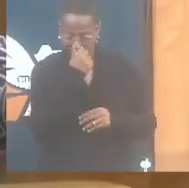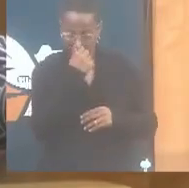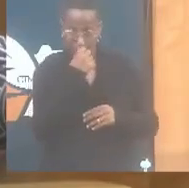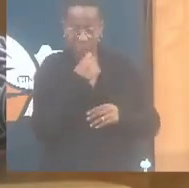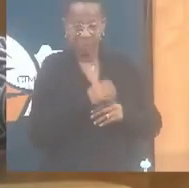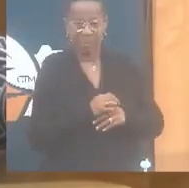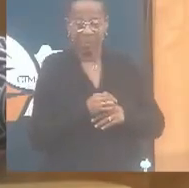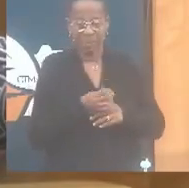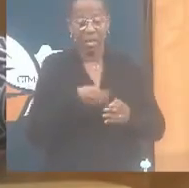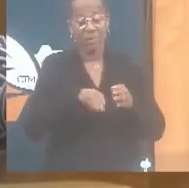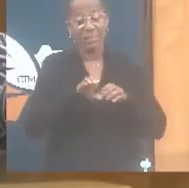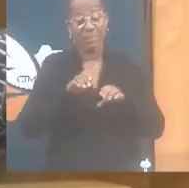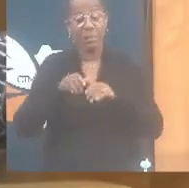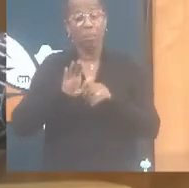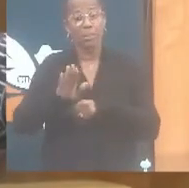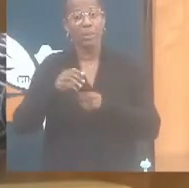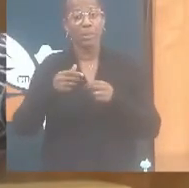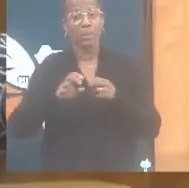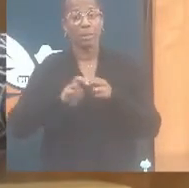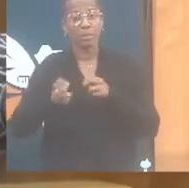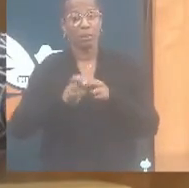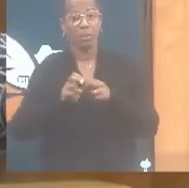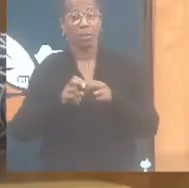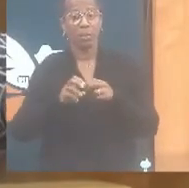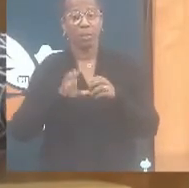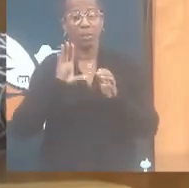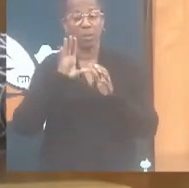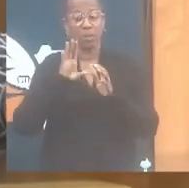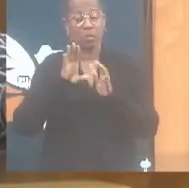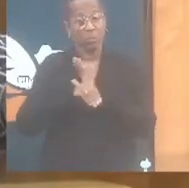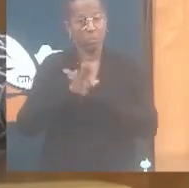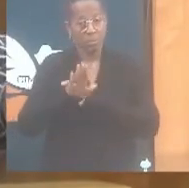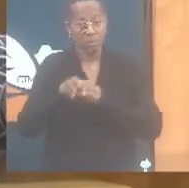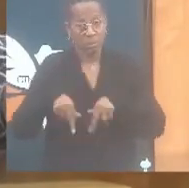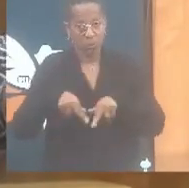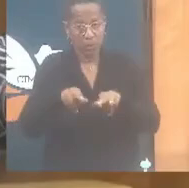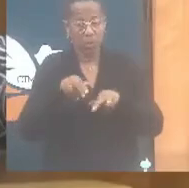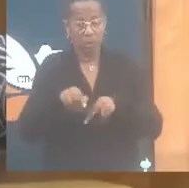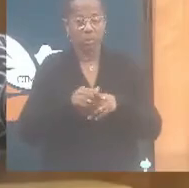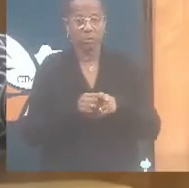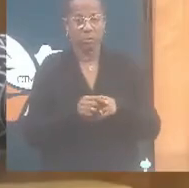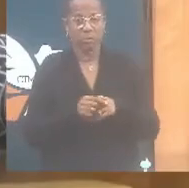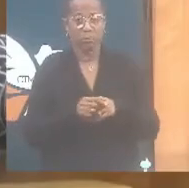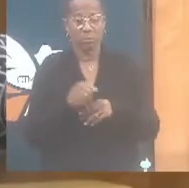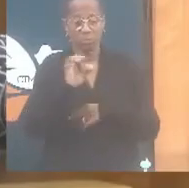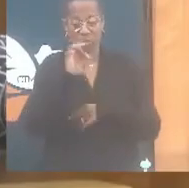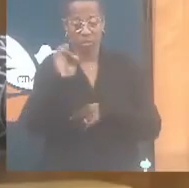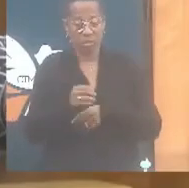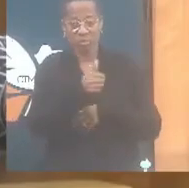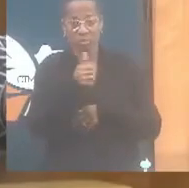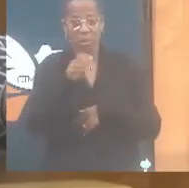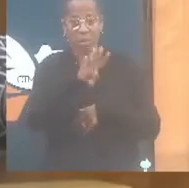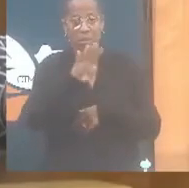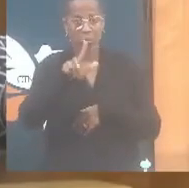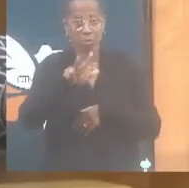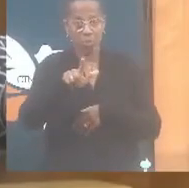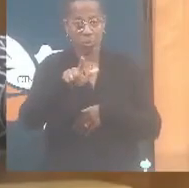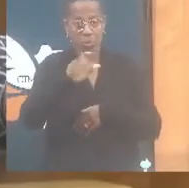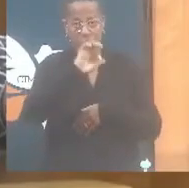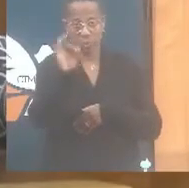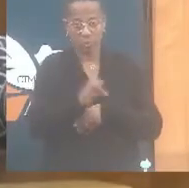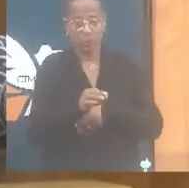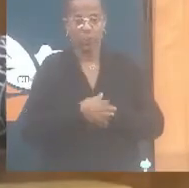Investissement dans les transports, notamment les routes. Le taux d'exécution est de 42% en